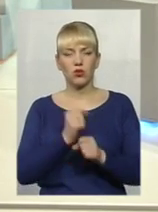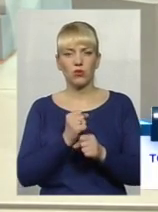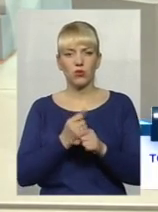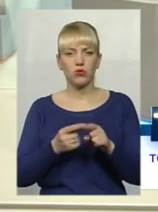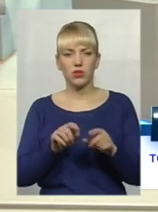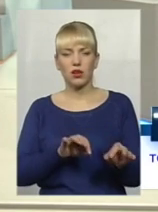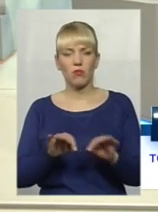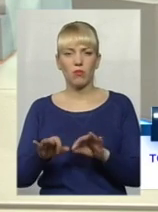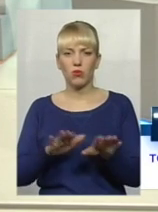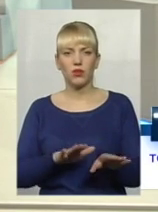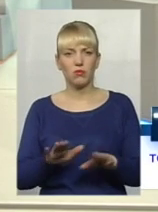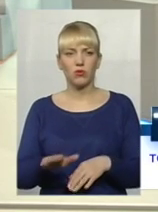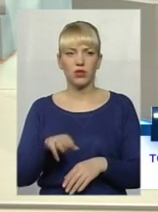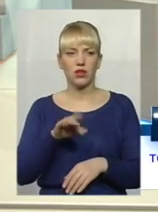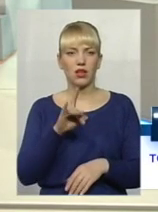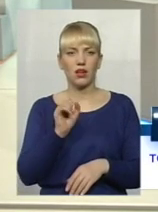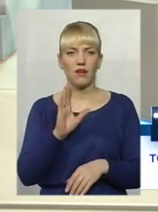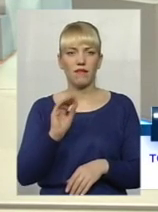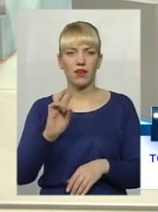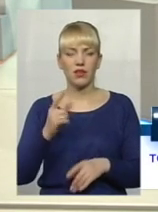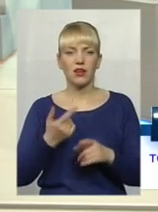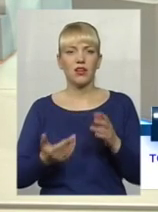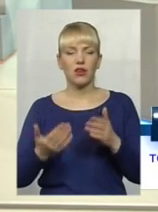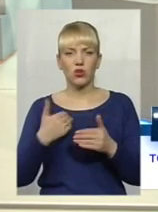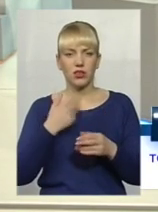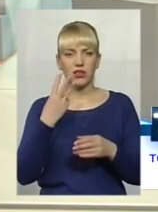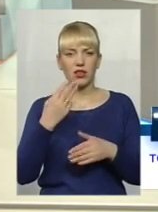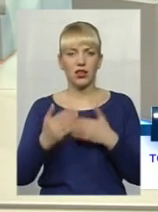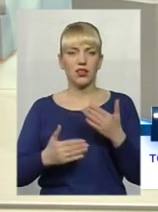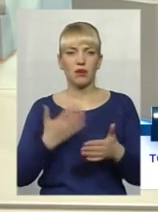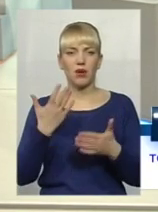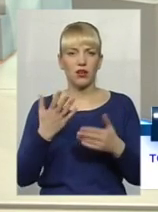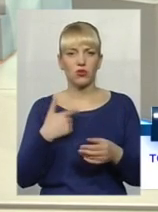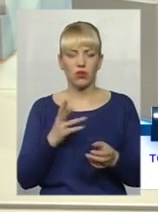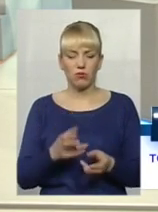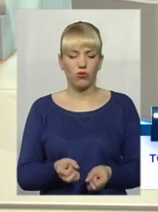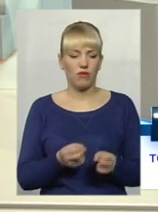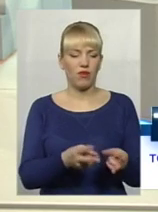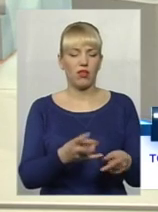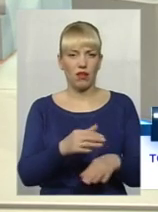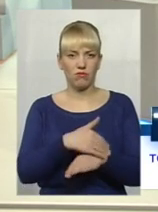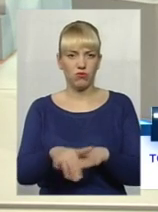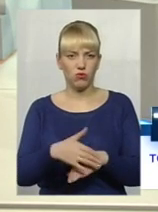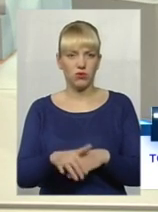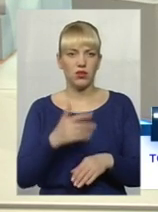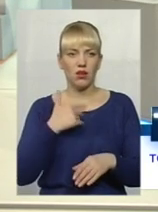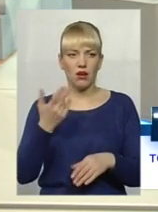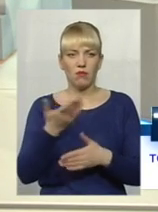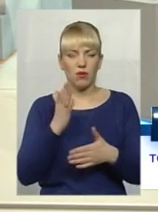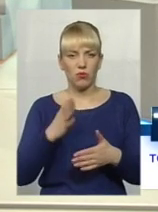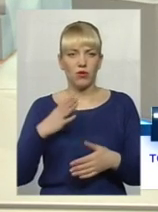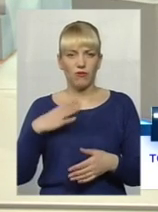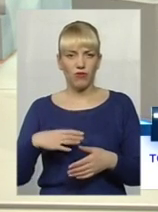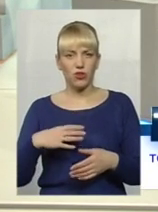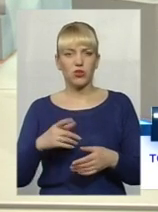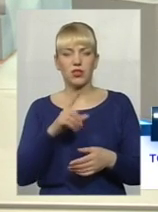Хотіли в три етапи, але якщо нам будуть отак підкидати, як це ми бачили, і ми їх вимушені будемо з міського бюджету використовувати кошти на